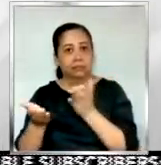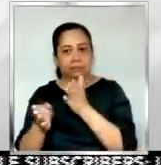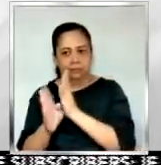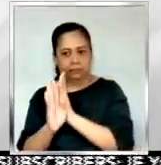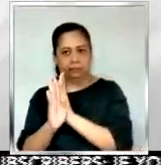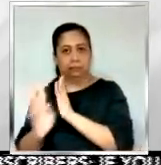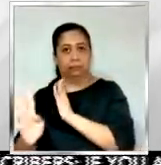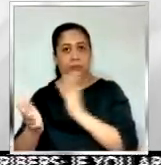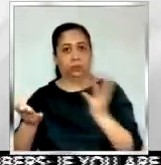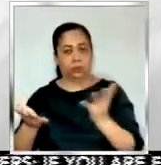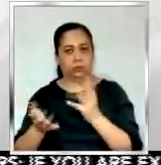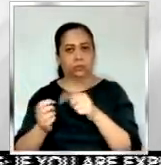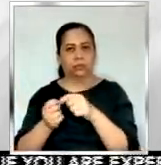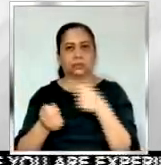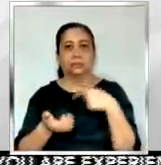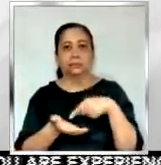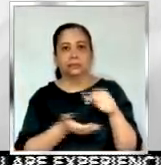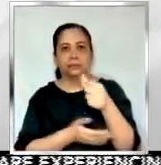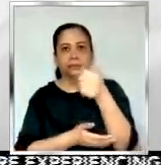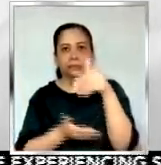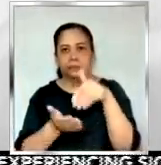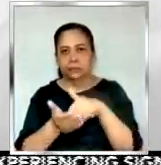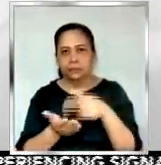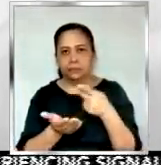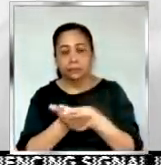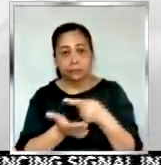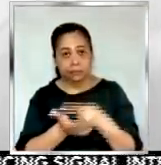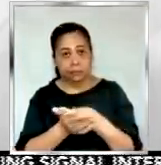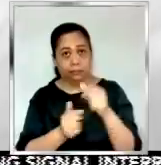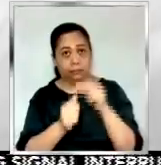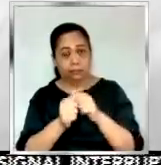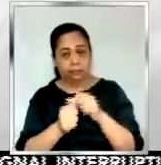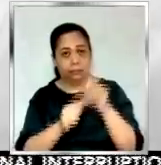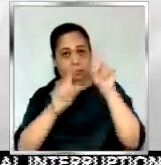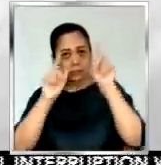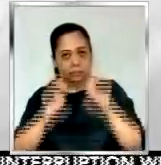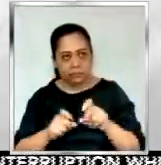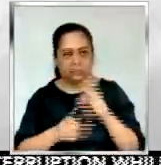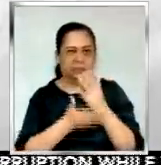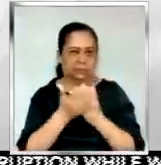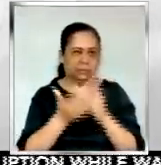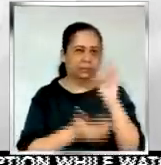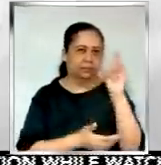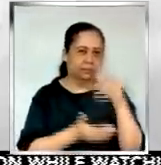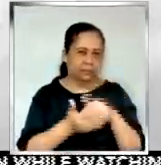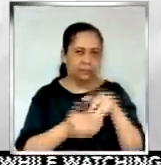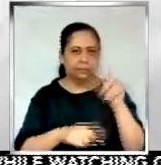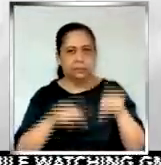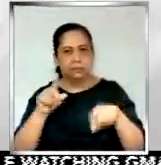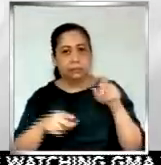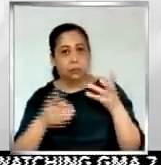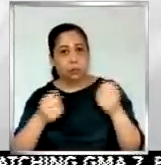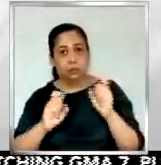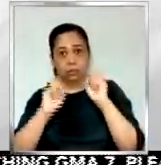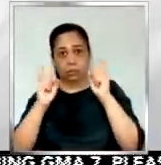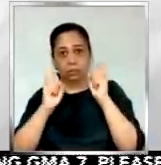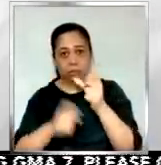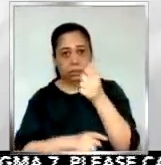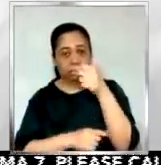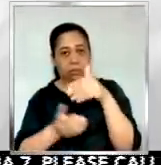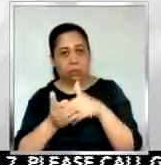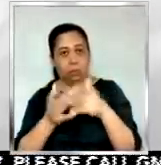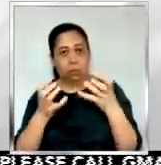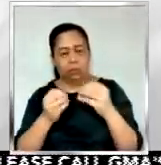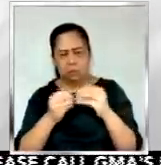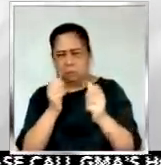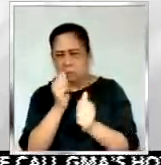na naniningilan 10,000 pesos kada test. Iba 7,000. Kung gusto mo mabilis, 10,000. Kung gusto mo